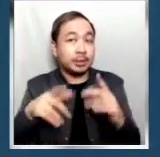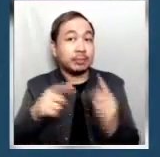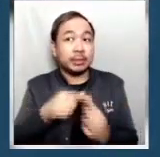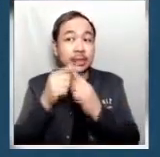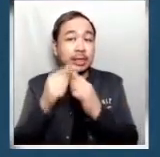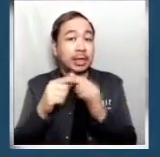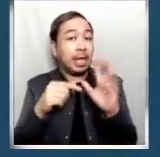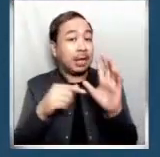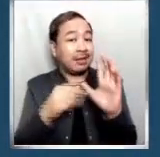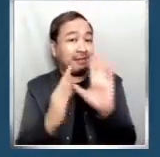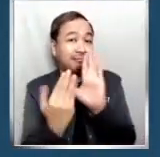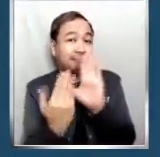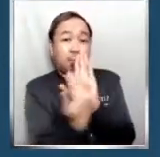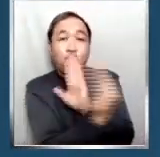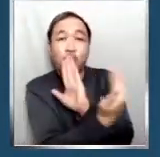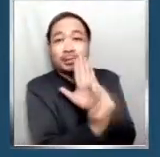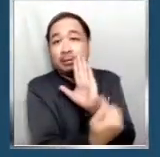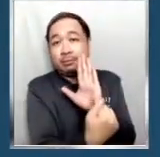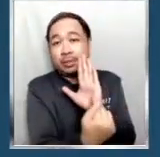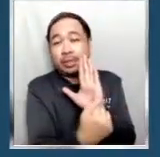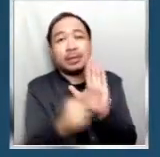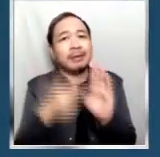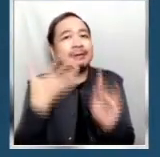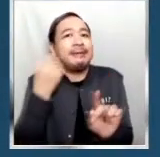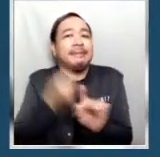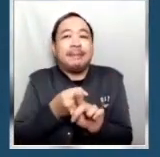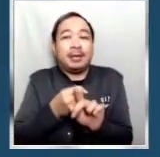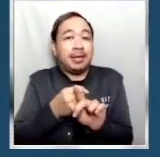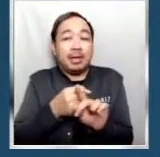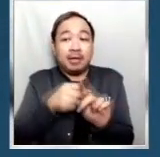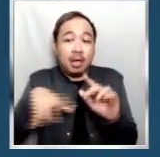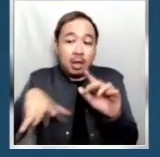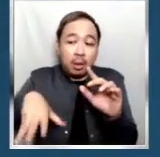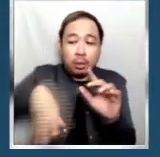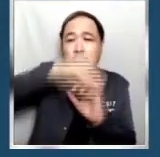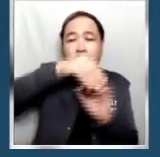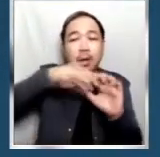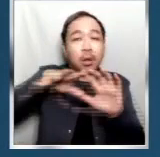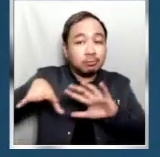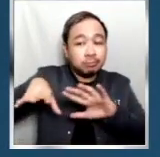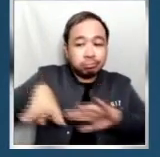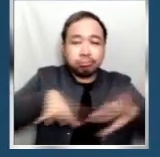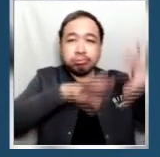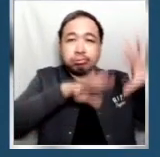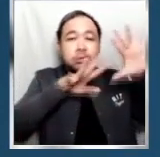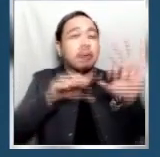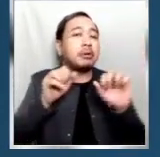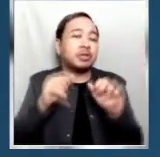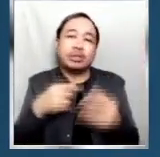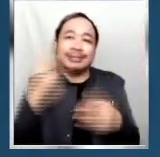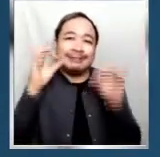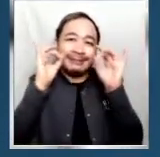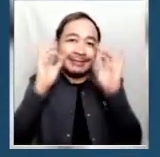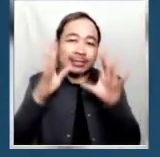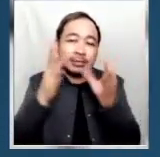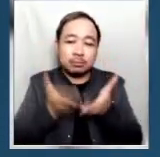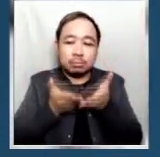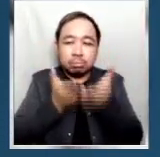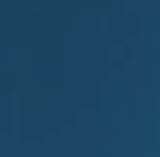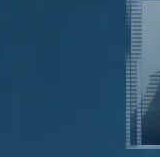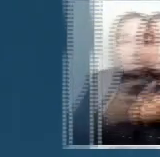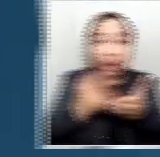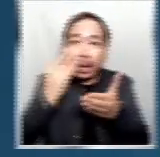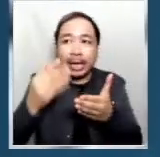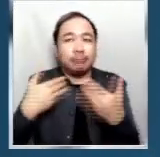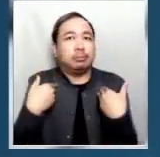sa epekto ng bagyo at habagat, magiging maalon at delikadong pumalaot sa mga lugar na nasa ilalim po ng mga signal number,